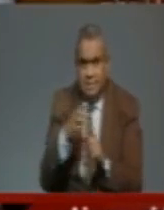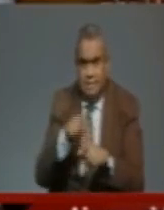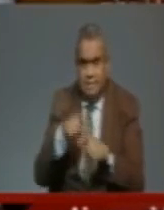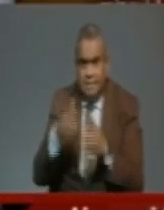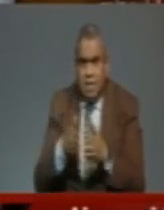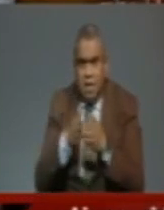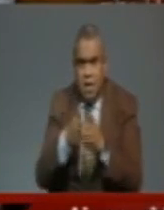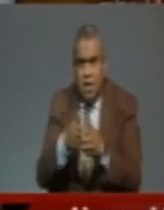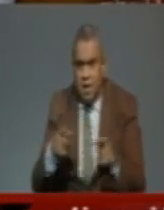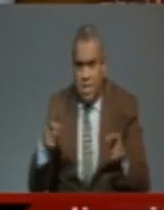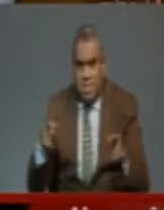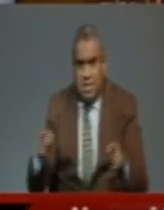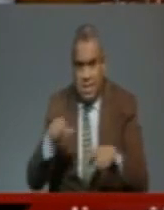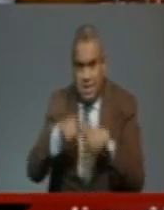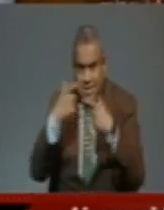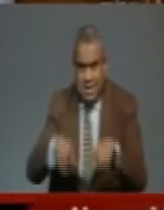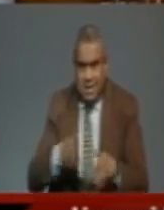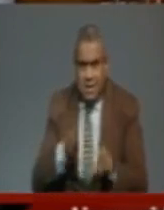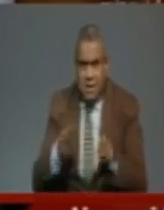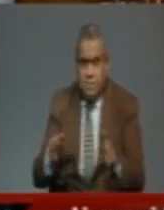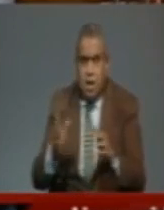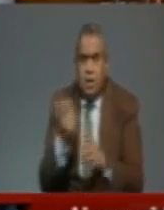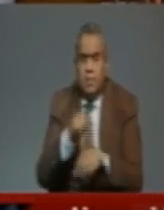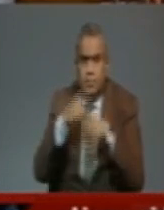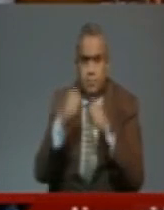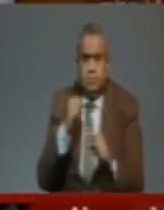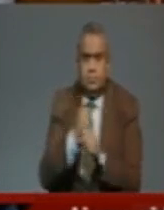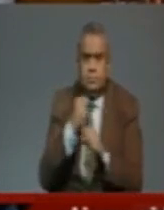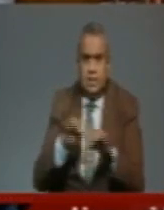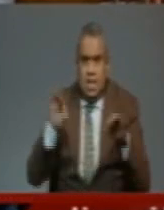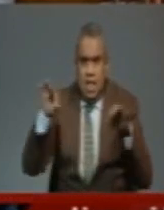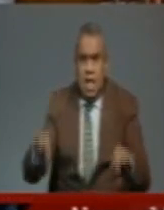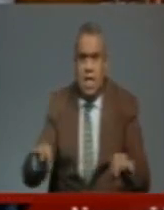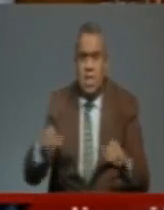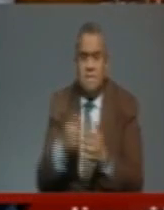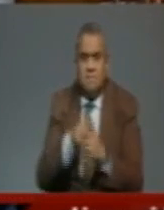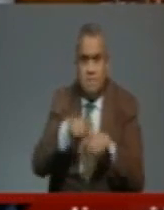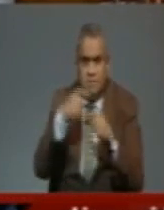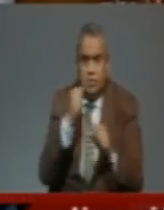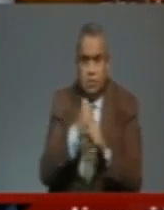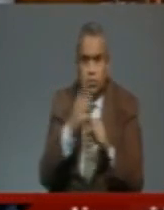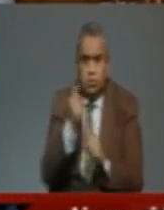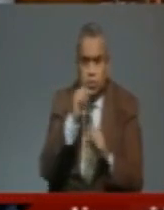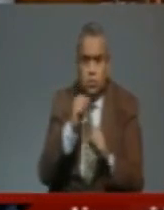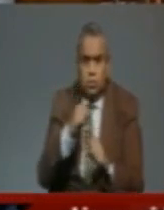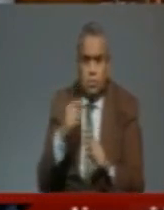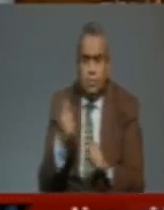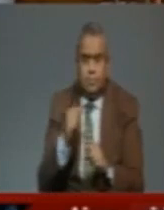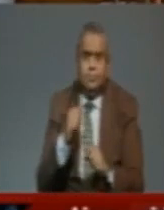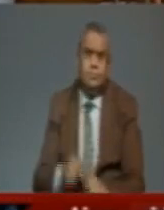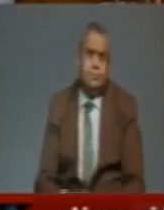على الجزيره دي، بدانا نشتغل في السكه تاني. بدانا عملنا